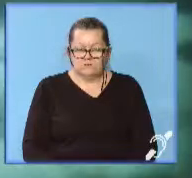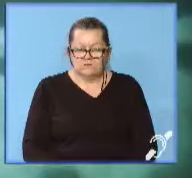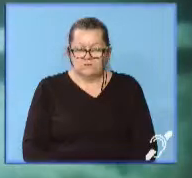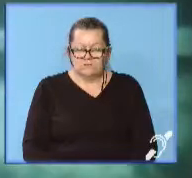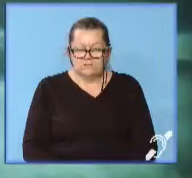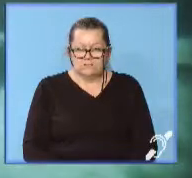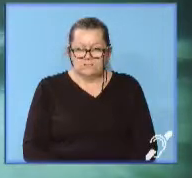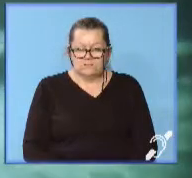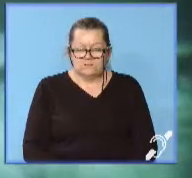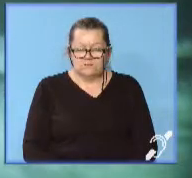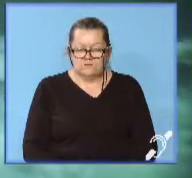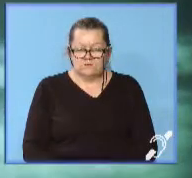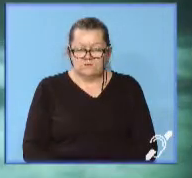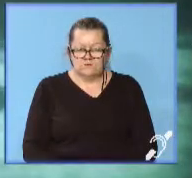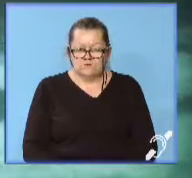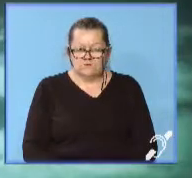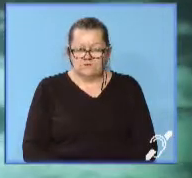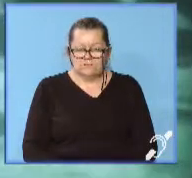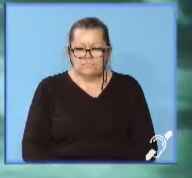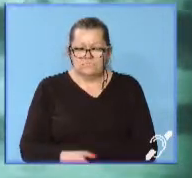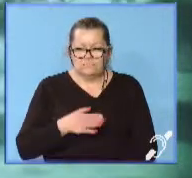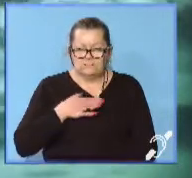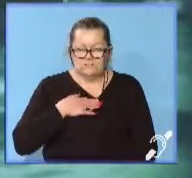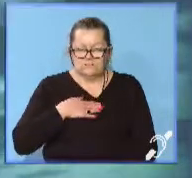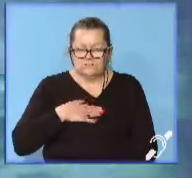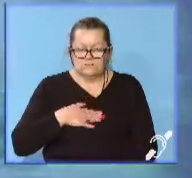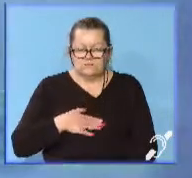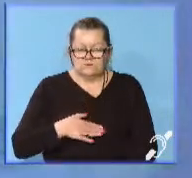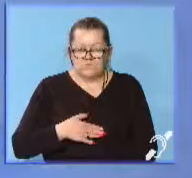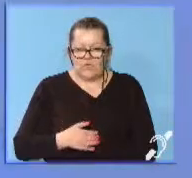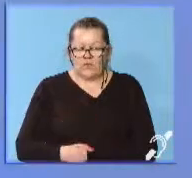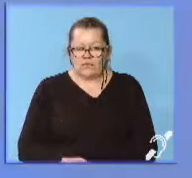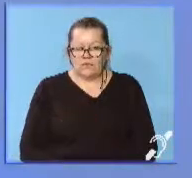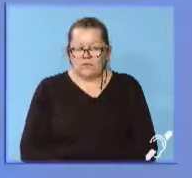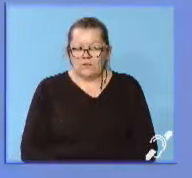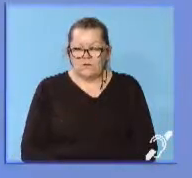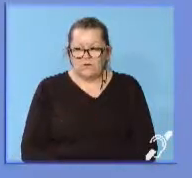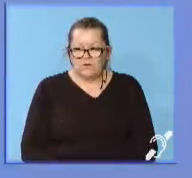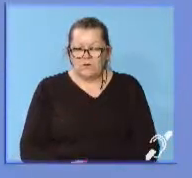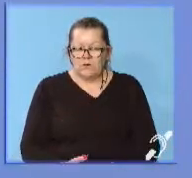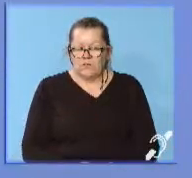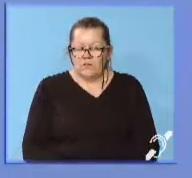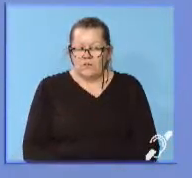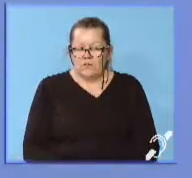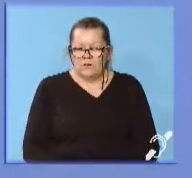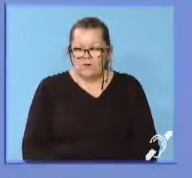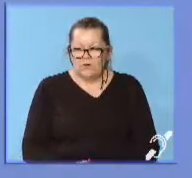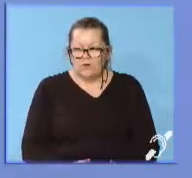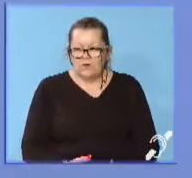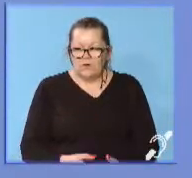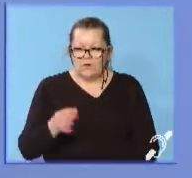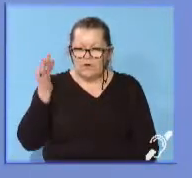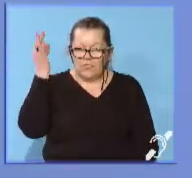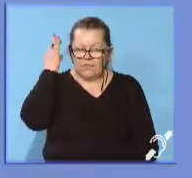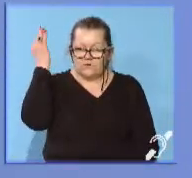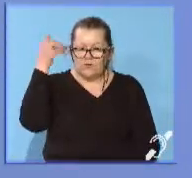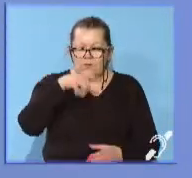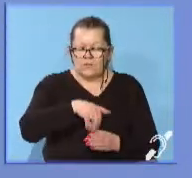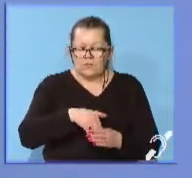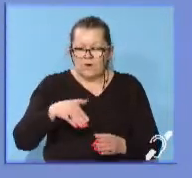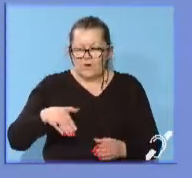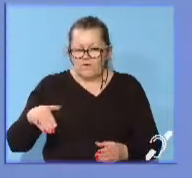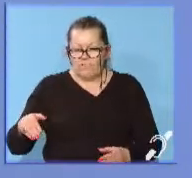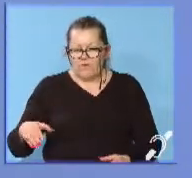Eminescu poetul și a exprimat dorința de a fi înmormântat la țărmul mării lângă o mănăstire pentru a asculta în fiecare seară